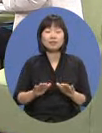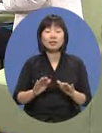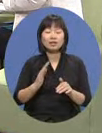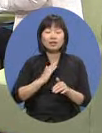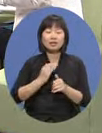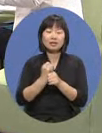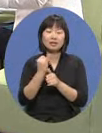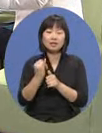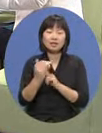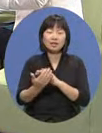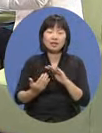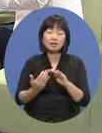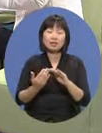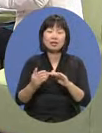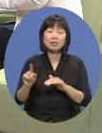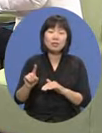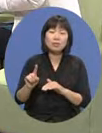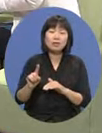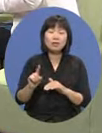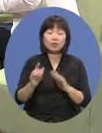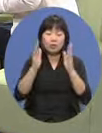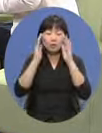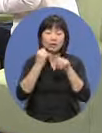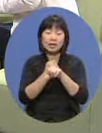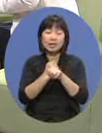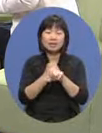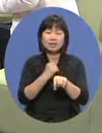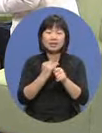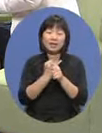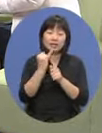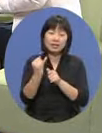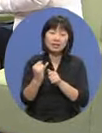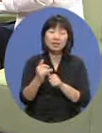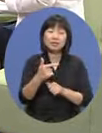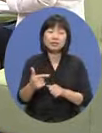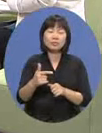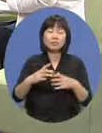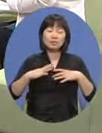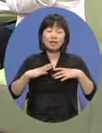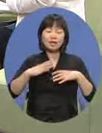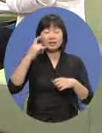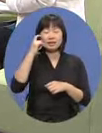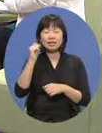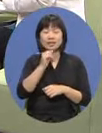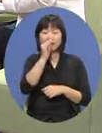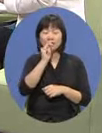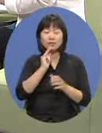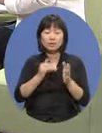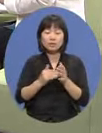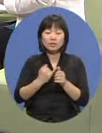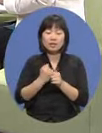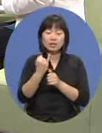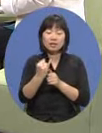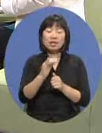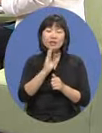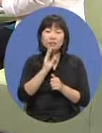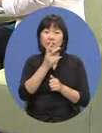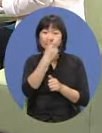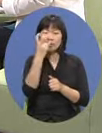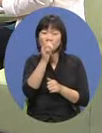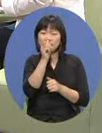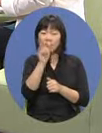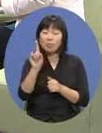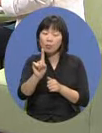내 아내가 아까 그 부분 이제 공부하시는 네네. 그 네네. 아내 너무나 자랑스럽게 생각하고 내 아내가 참